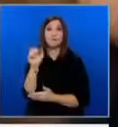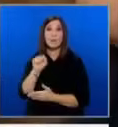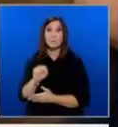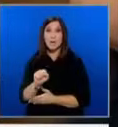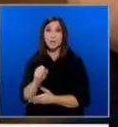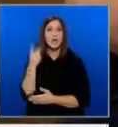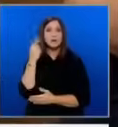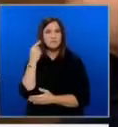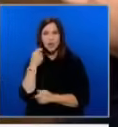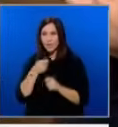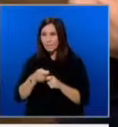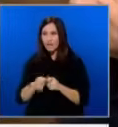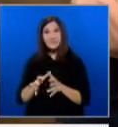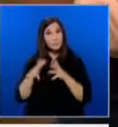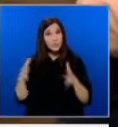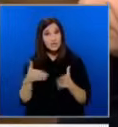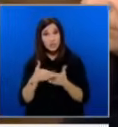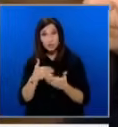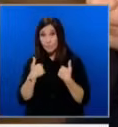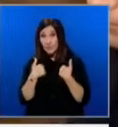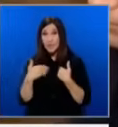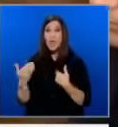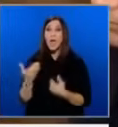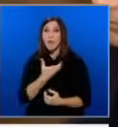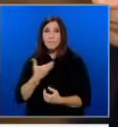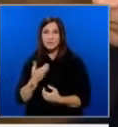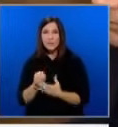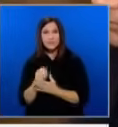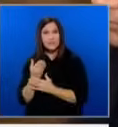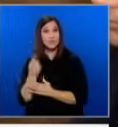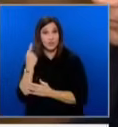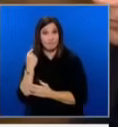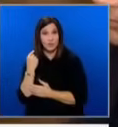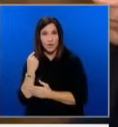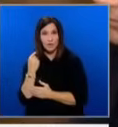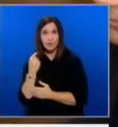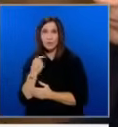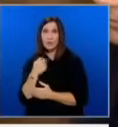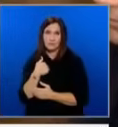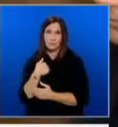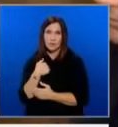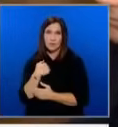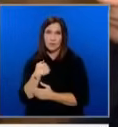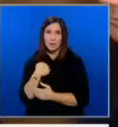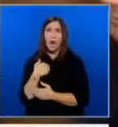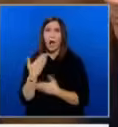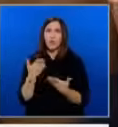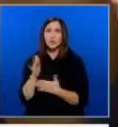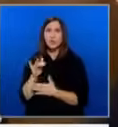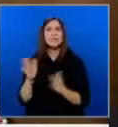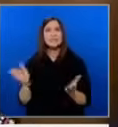партия. Вчера направиха мнозинство срещу мене Пеевски и Възраждане. Вчера. Аз ви питам дали вие а какво ще